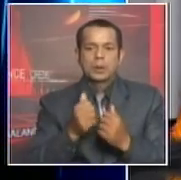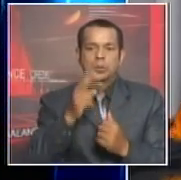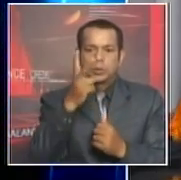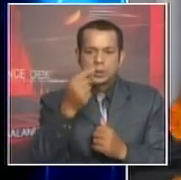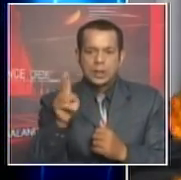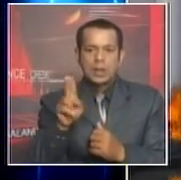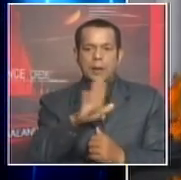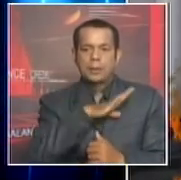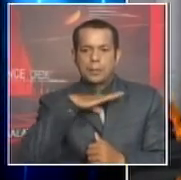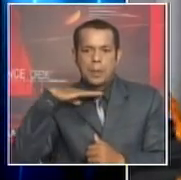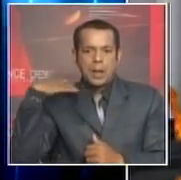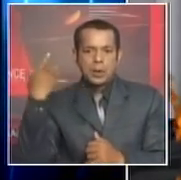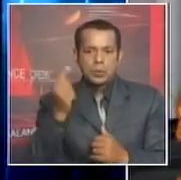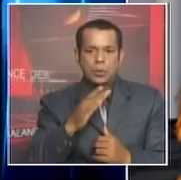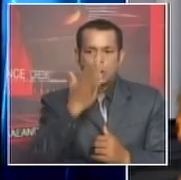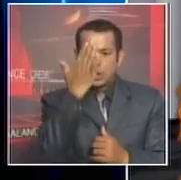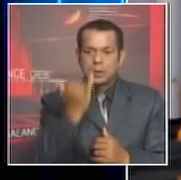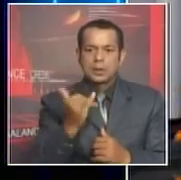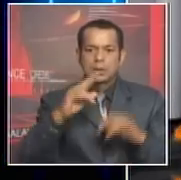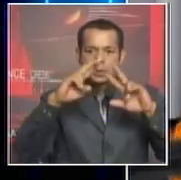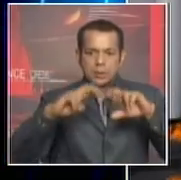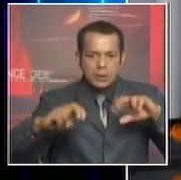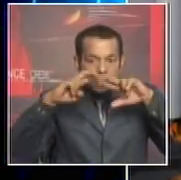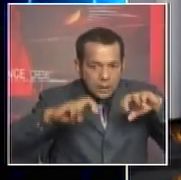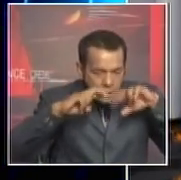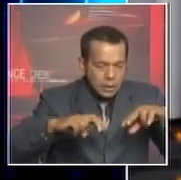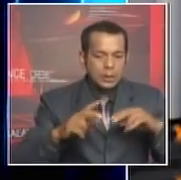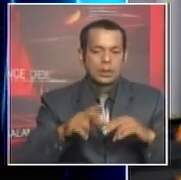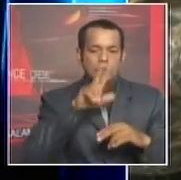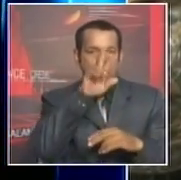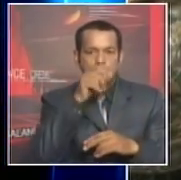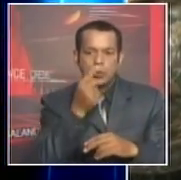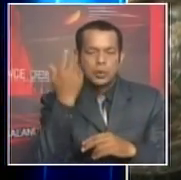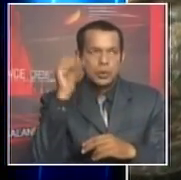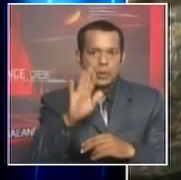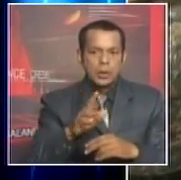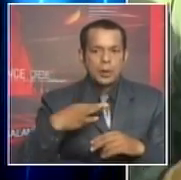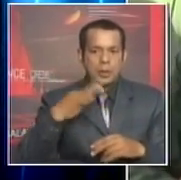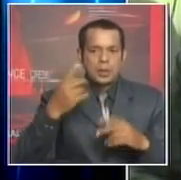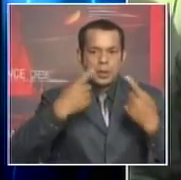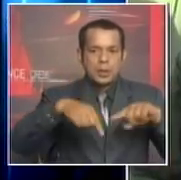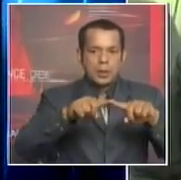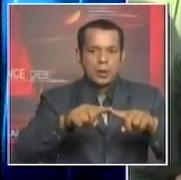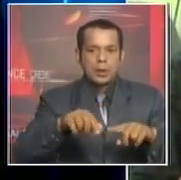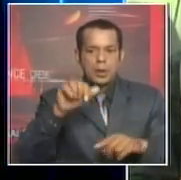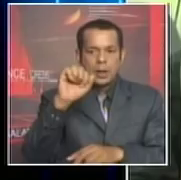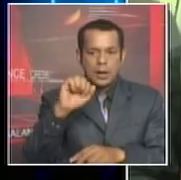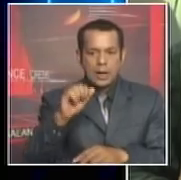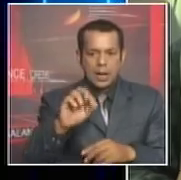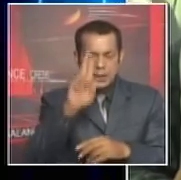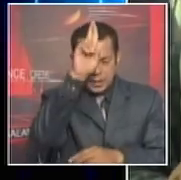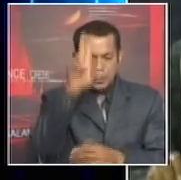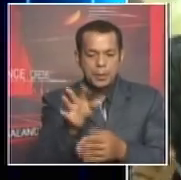इन्काउन्टरमा मारिएको घटनाबारे सरकारले छानबिन गर्ने प्रतिबद्धता जनाउनु भएको छ। प्रतिनिधि सभा अन्तर्गत राज्य व्यवस्था